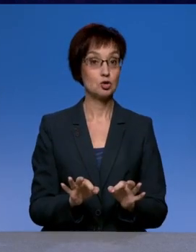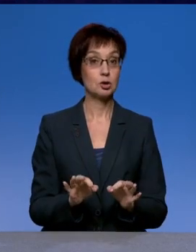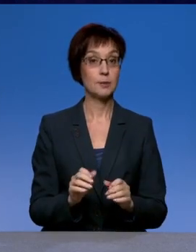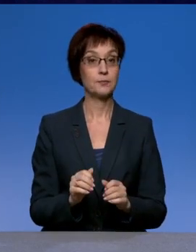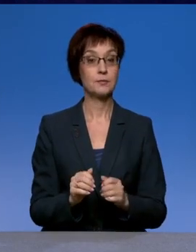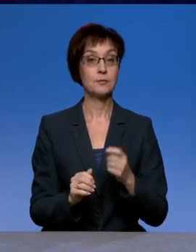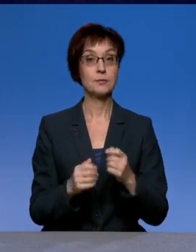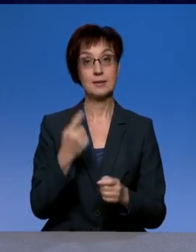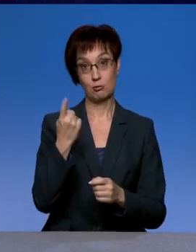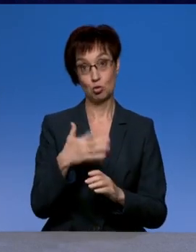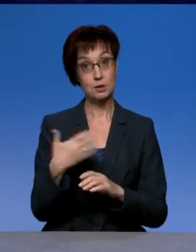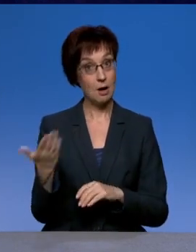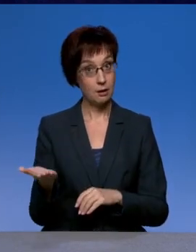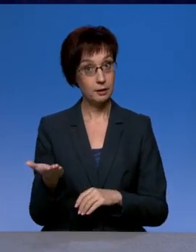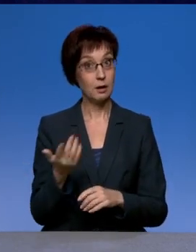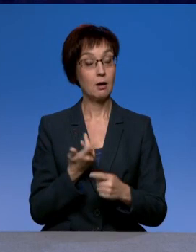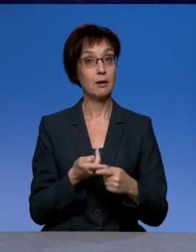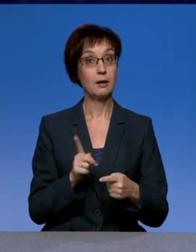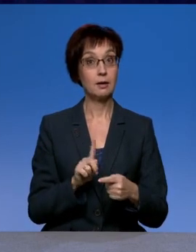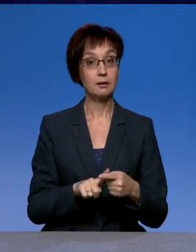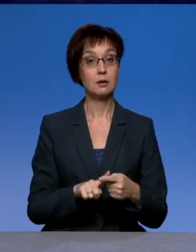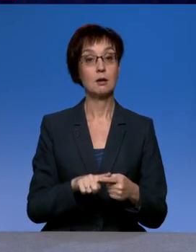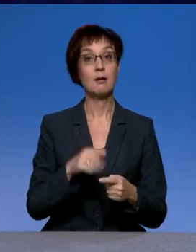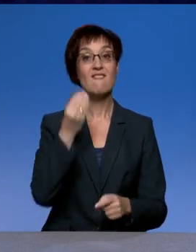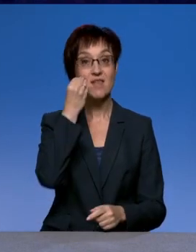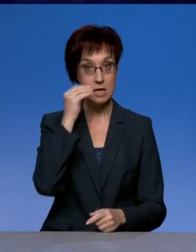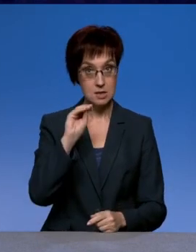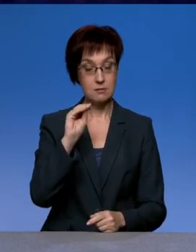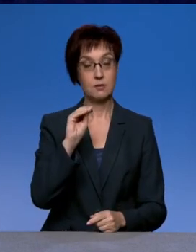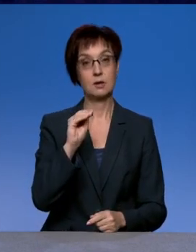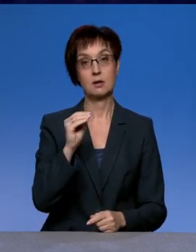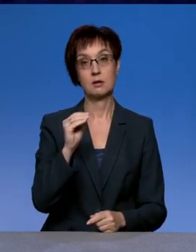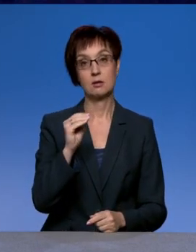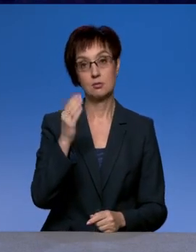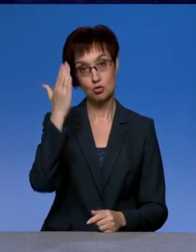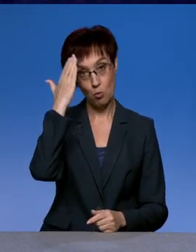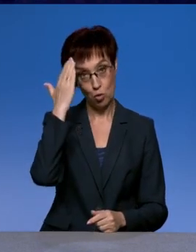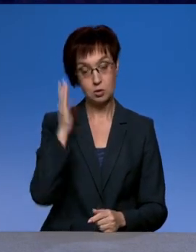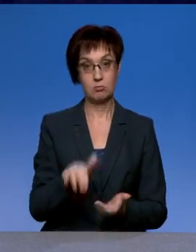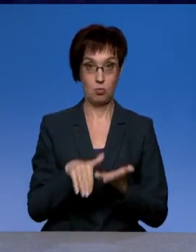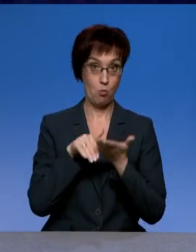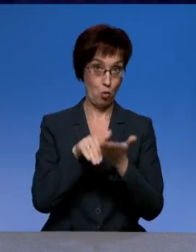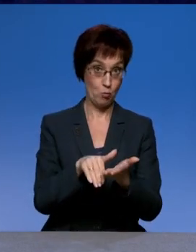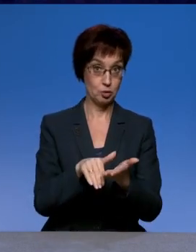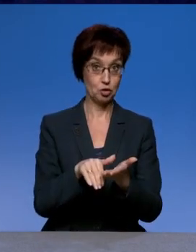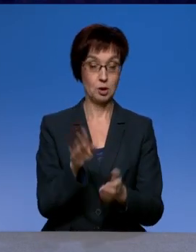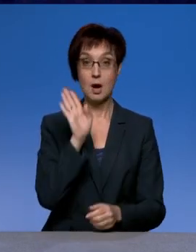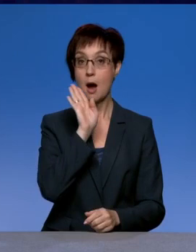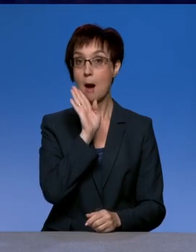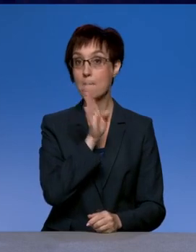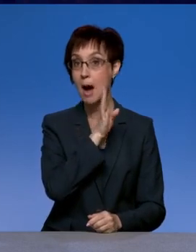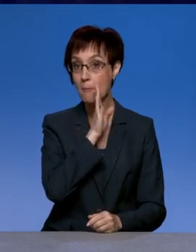одной стороны, это, безусловно, достаточно эффективный способ помощи мамам или